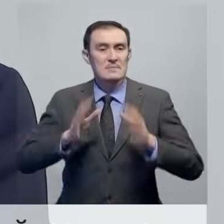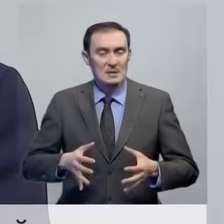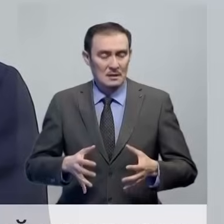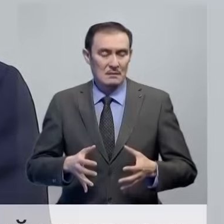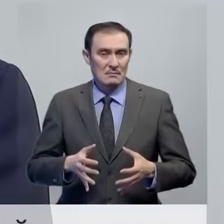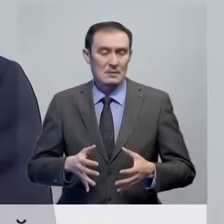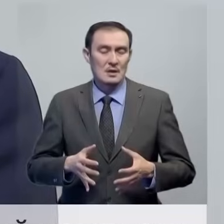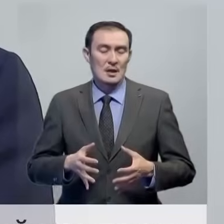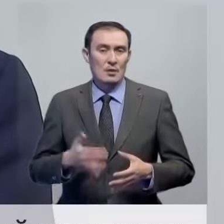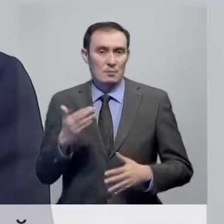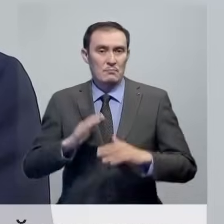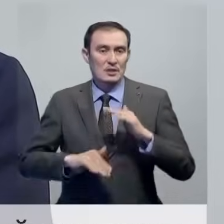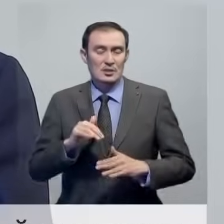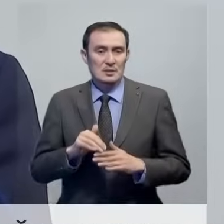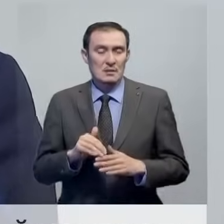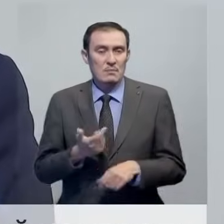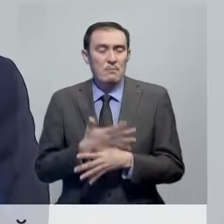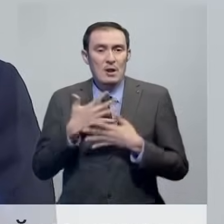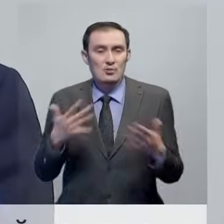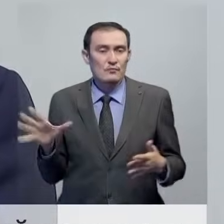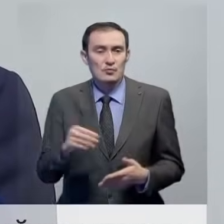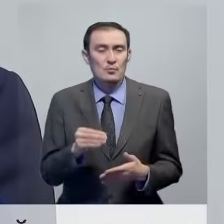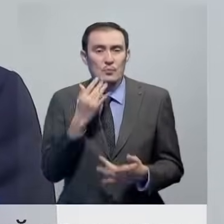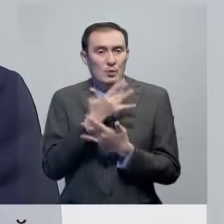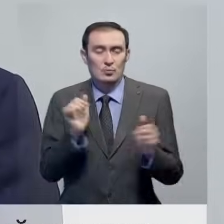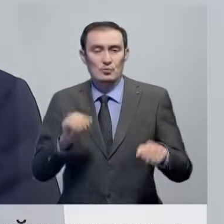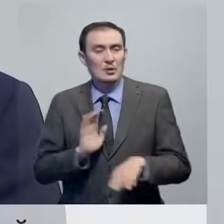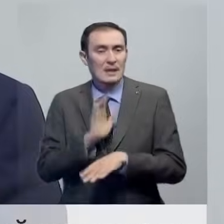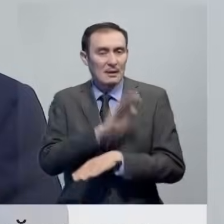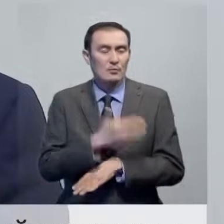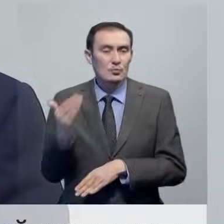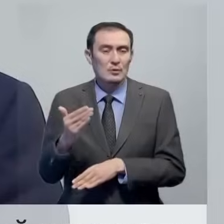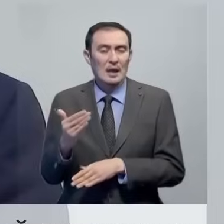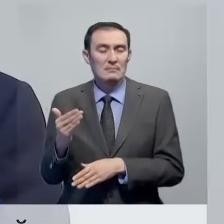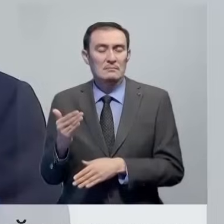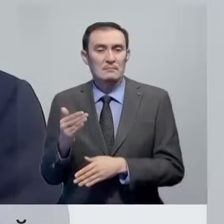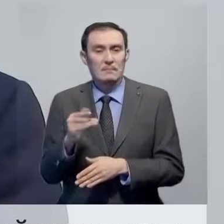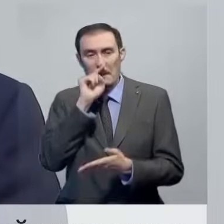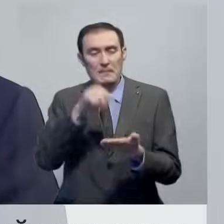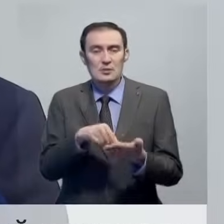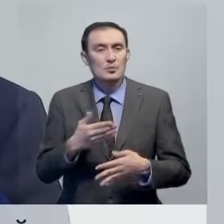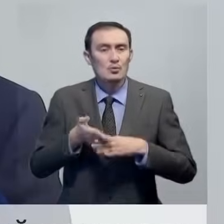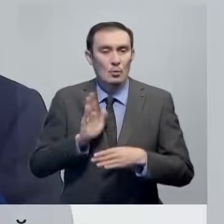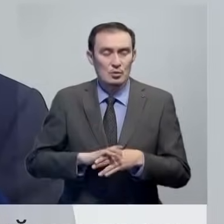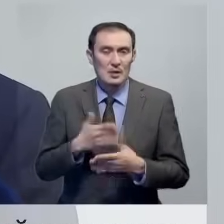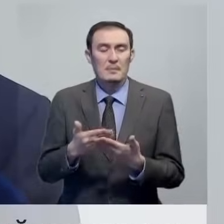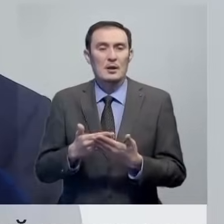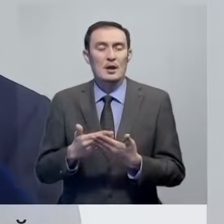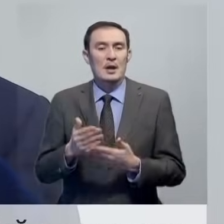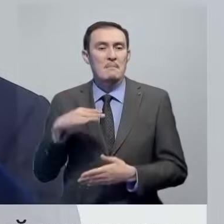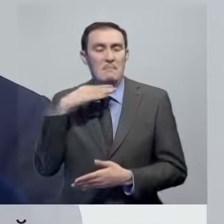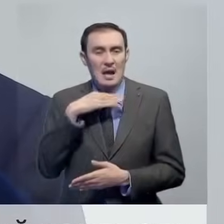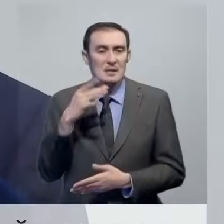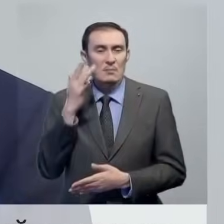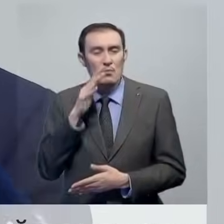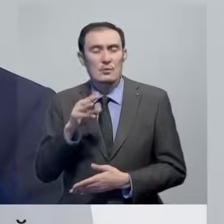сказать. Он практически бездонный. Там всю продукцию можно отвозить, но туда пробиться очень сложно. По тому же меду, по тому же мясу, по